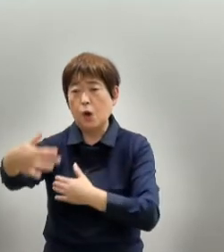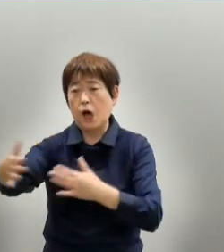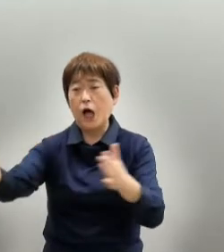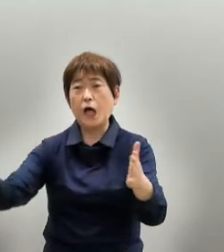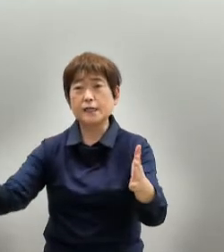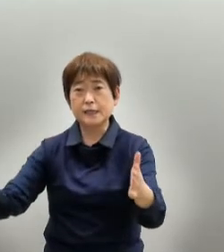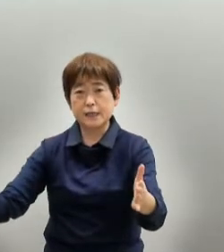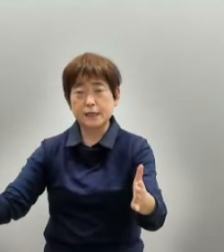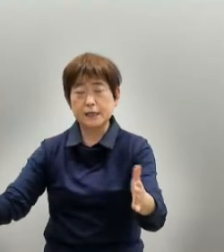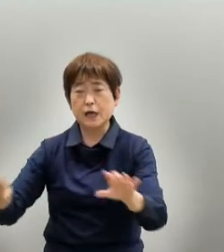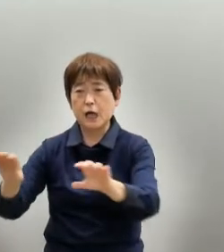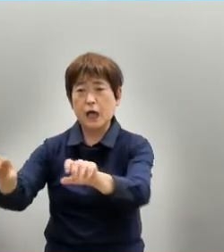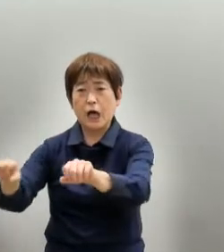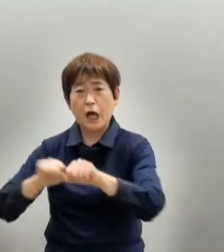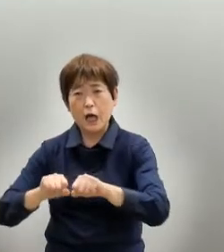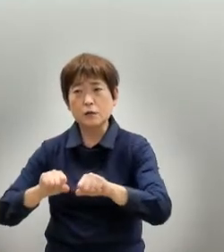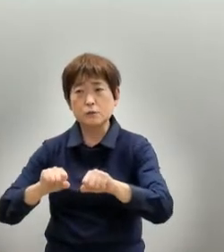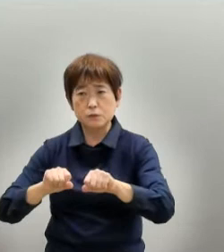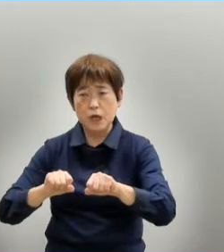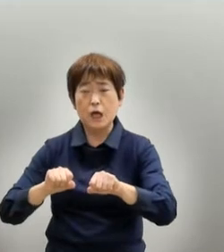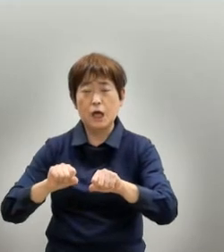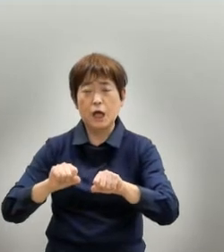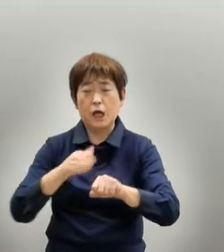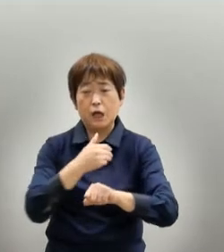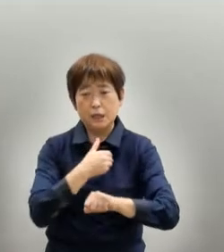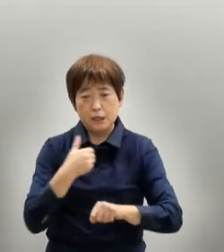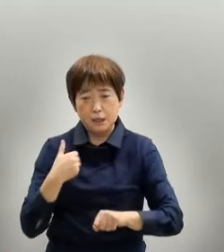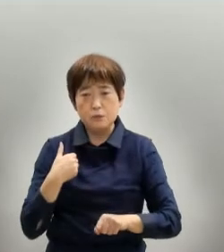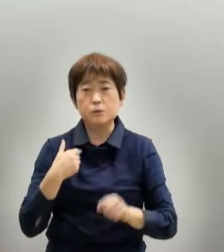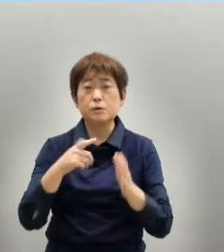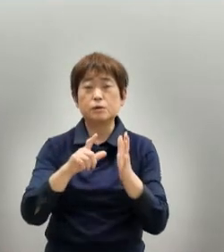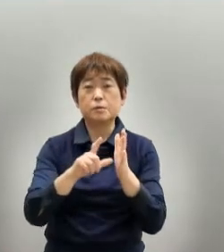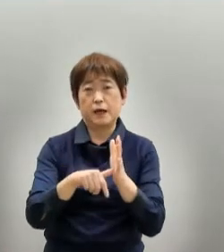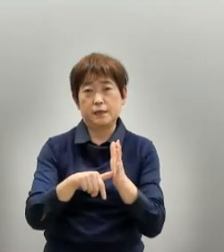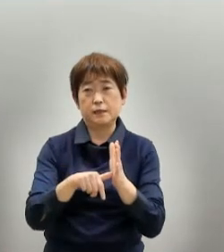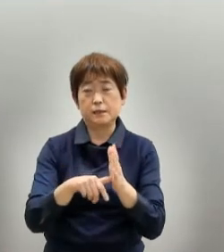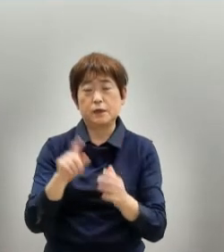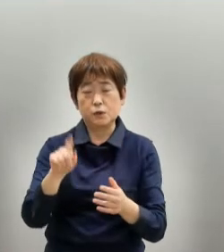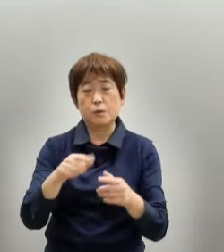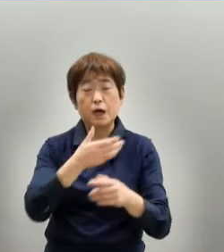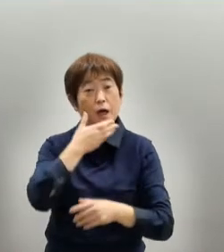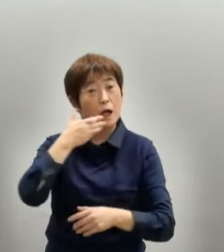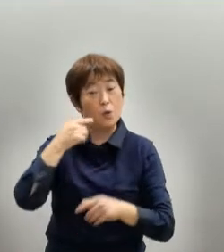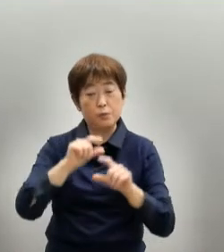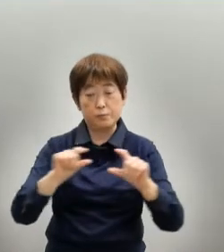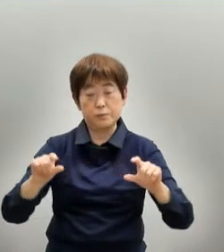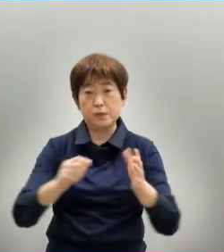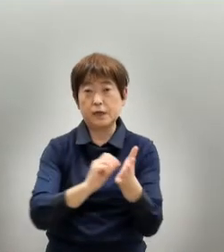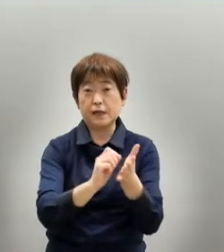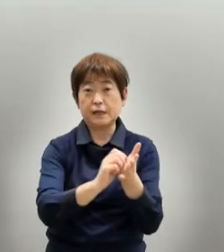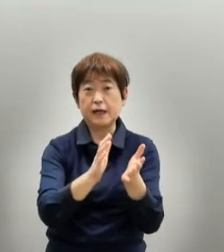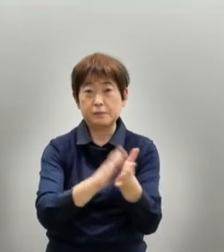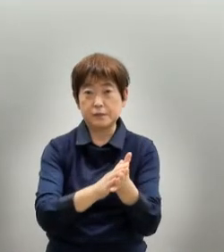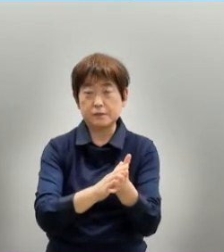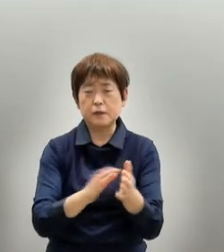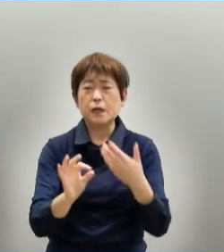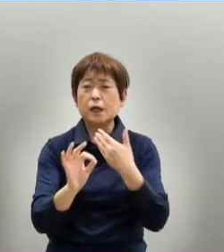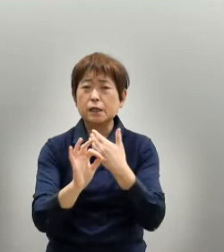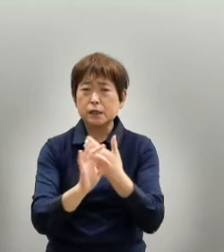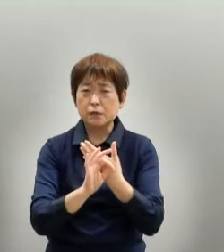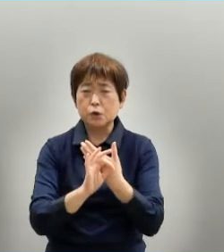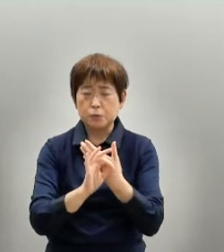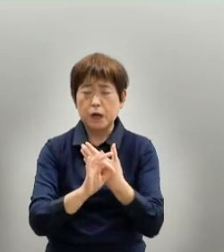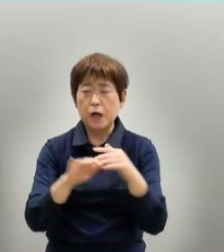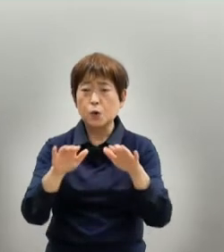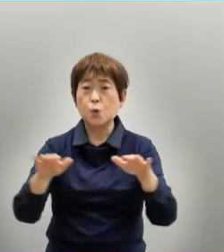ような場合でございます。この例のところで書かせていただいておりますけれども、例えばですけれども、学童クラブのク